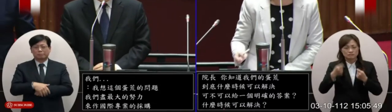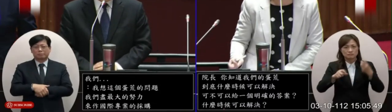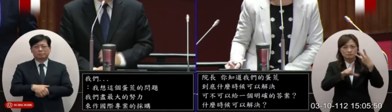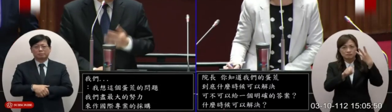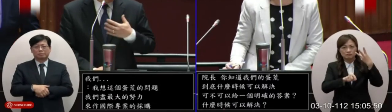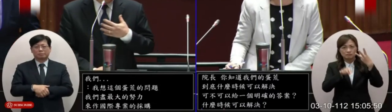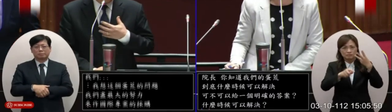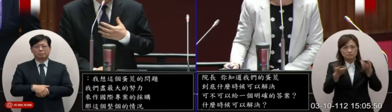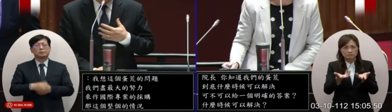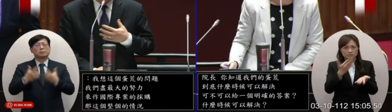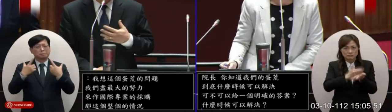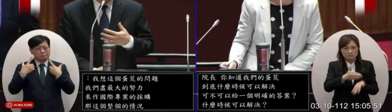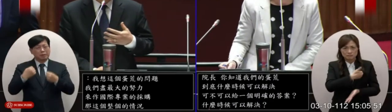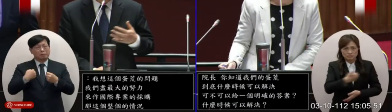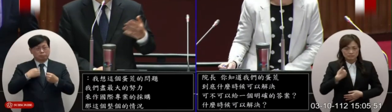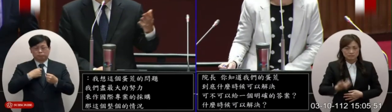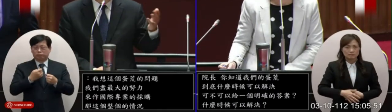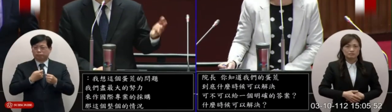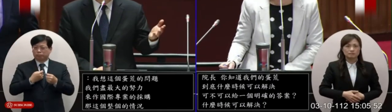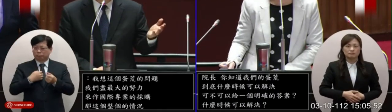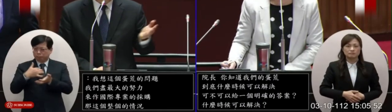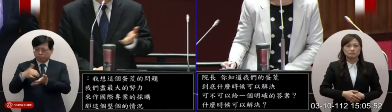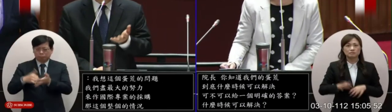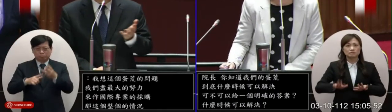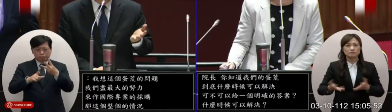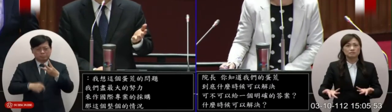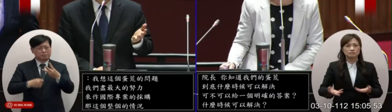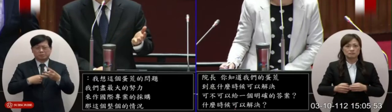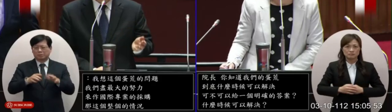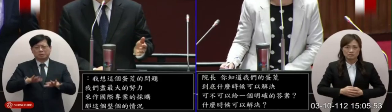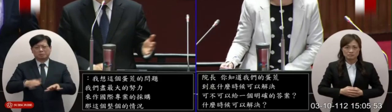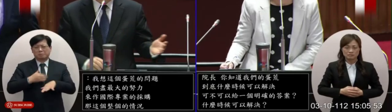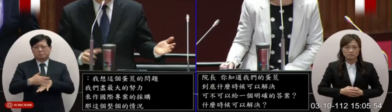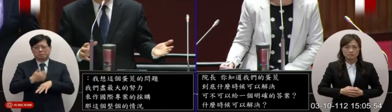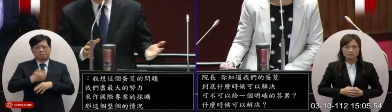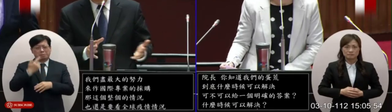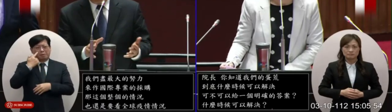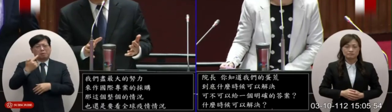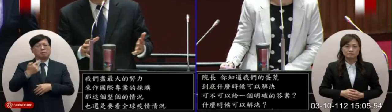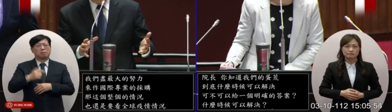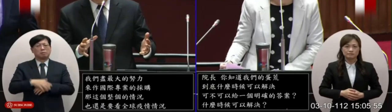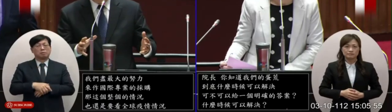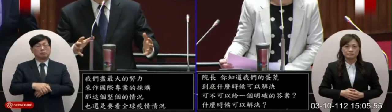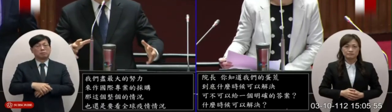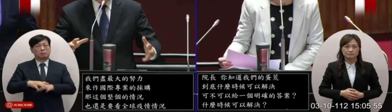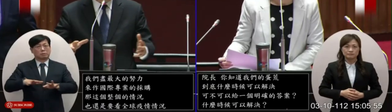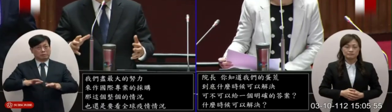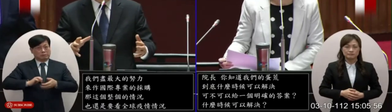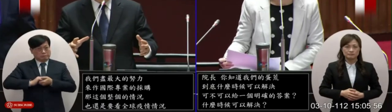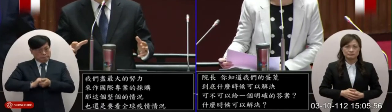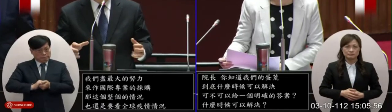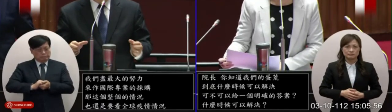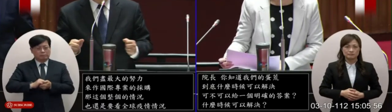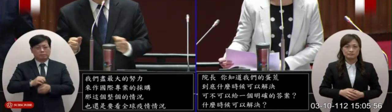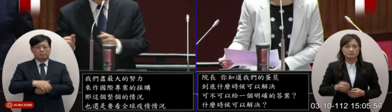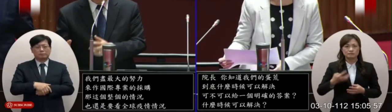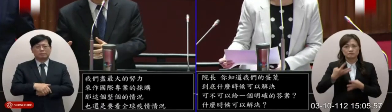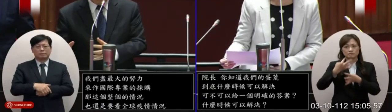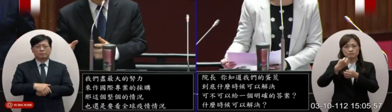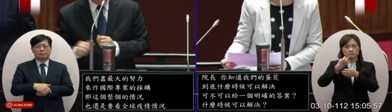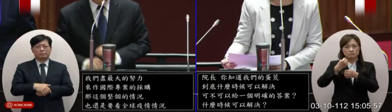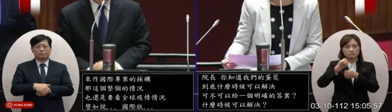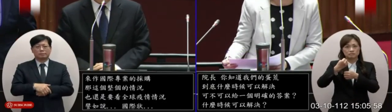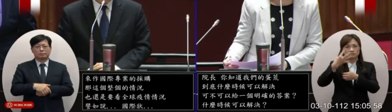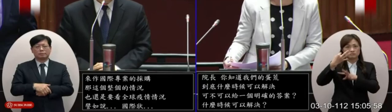可以， 本来我们的估计疫情不会这么严重，那所以呢，我们才会比较， 所以几月可以解